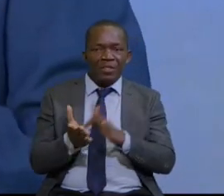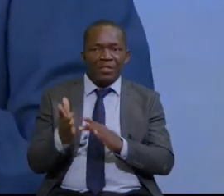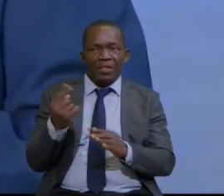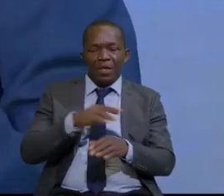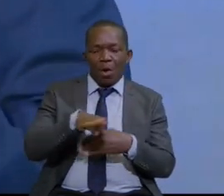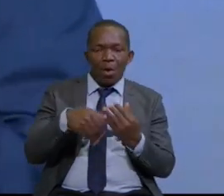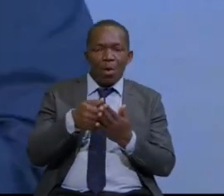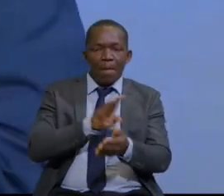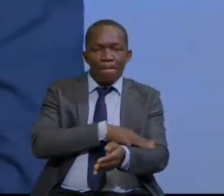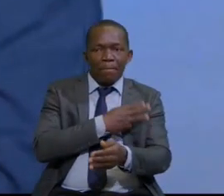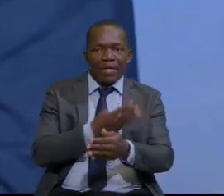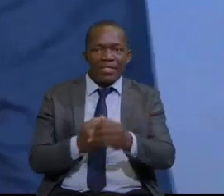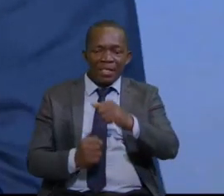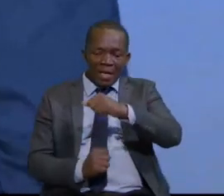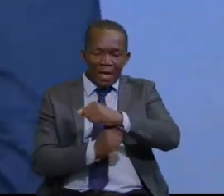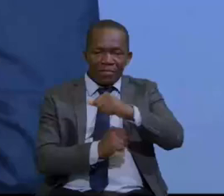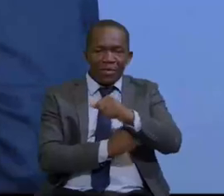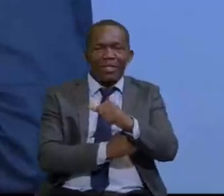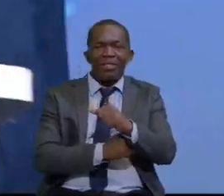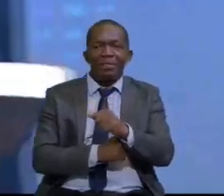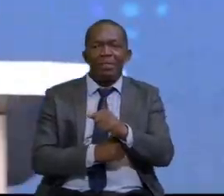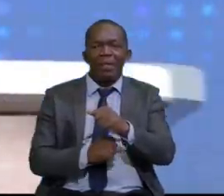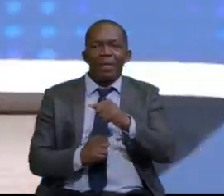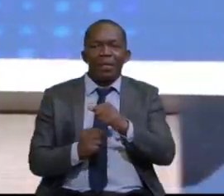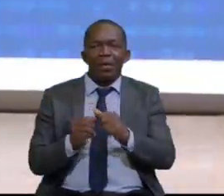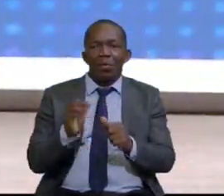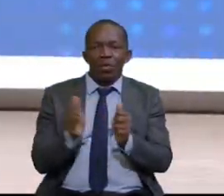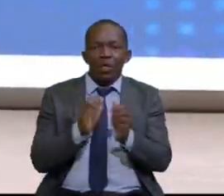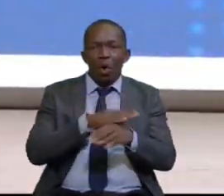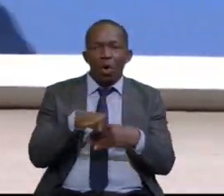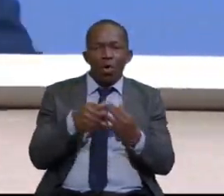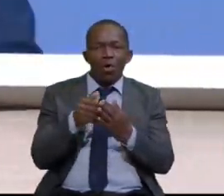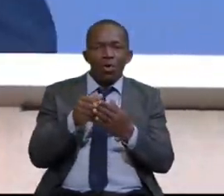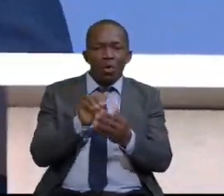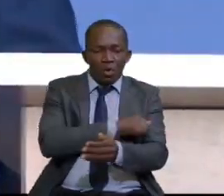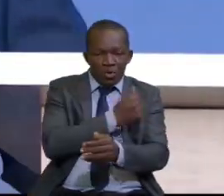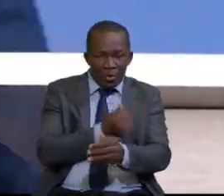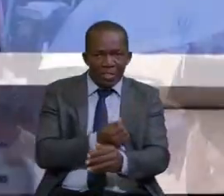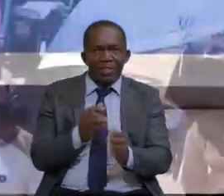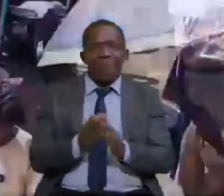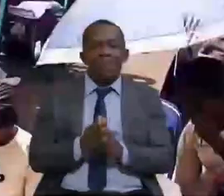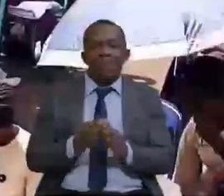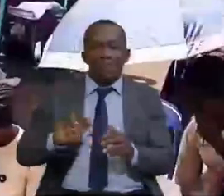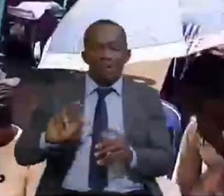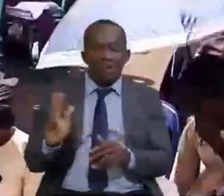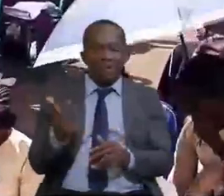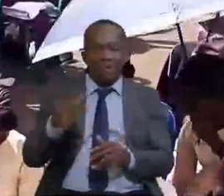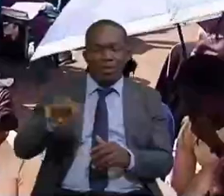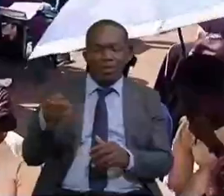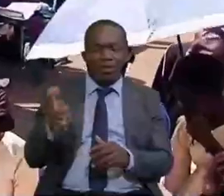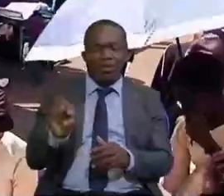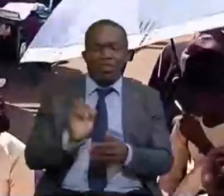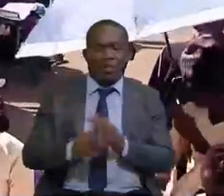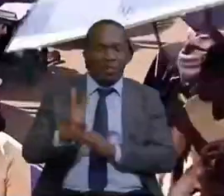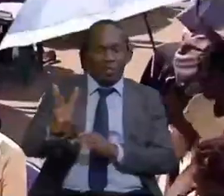toute autorité. Voyons 1 Jean au chapitre 2, verset 1. Petits